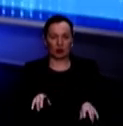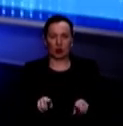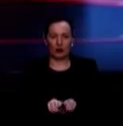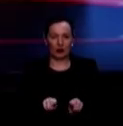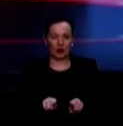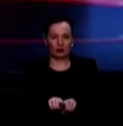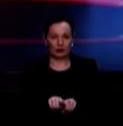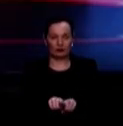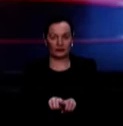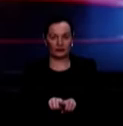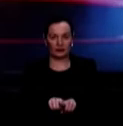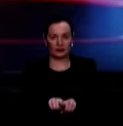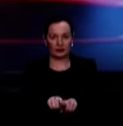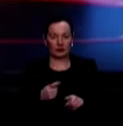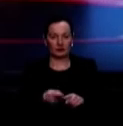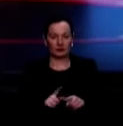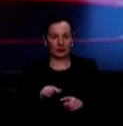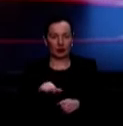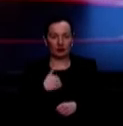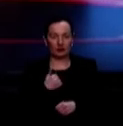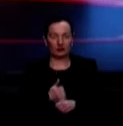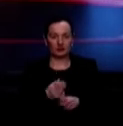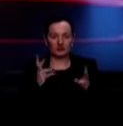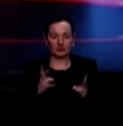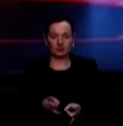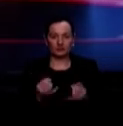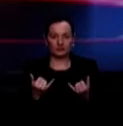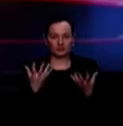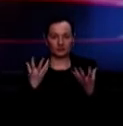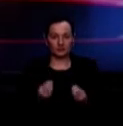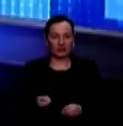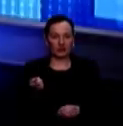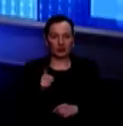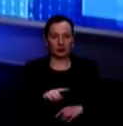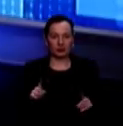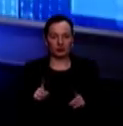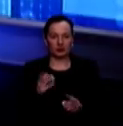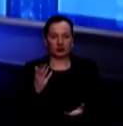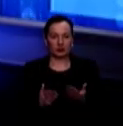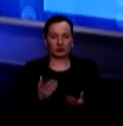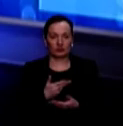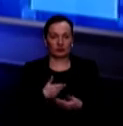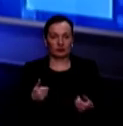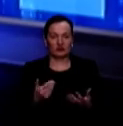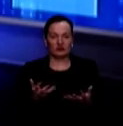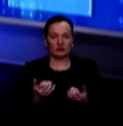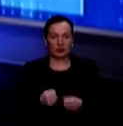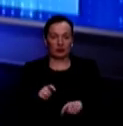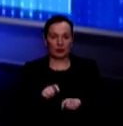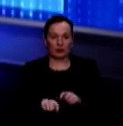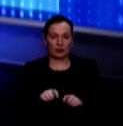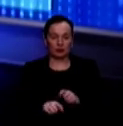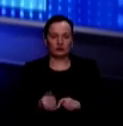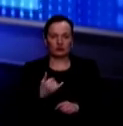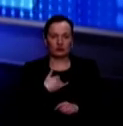що катастрофа на сьогоднішній день полягає в тому, що якщо ми взяли аналіз, у